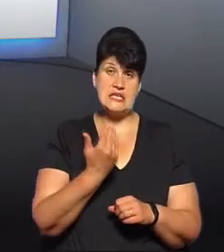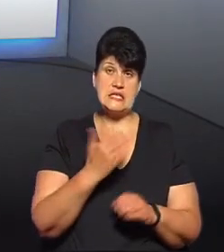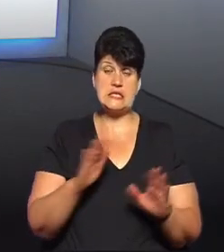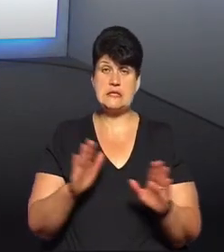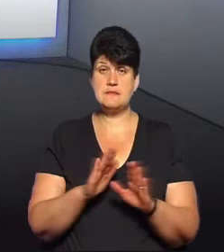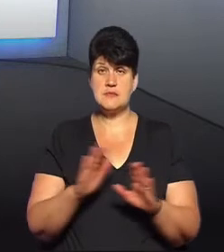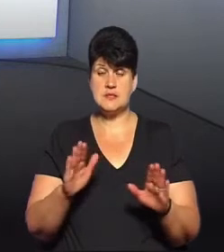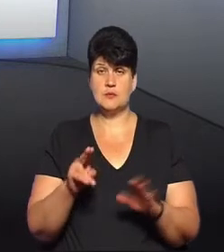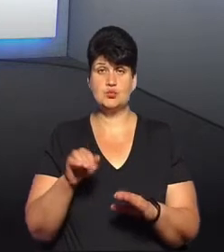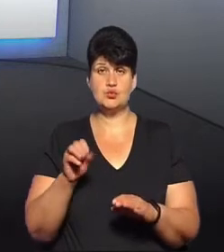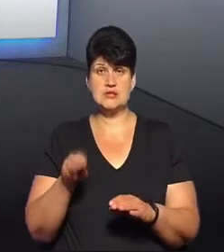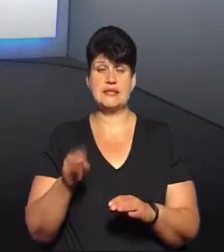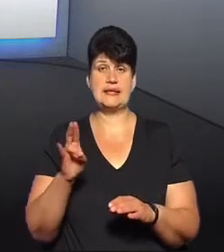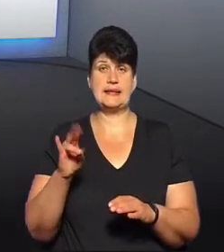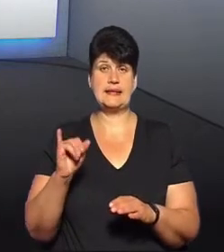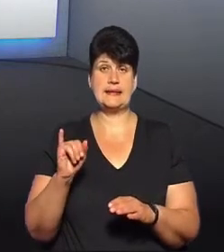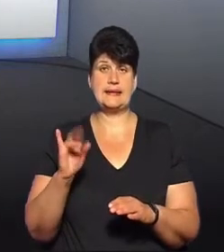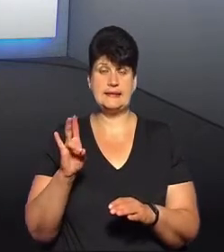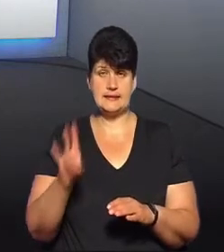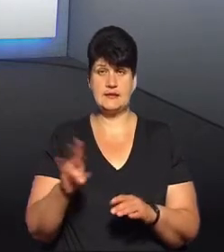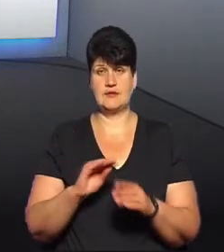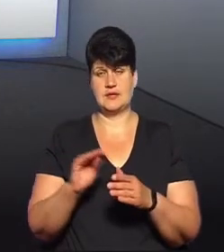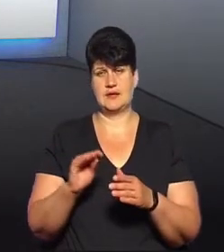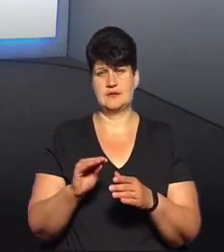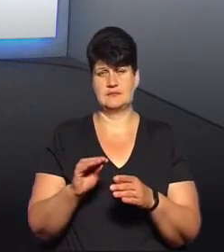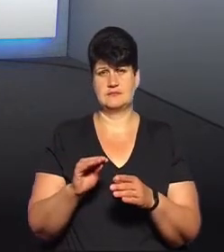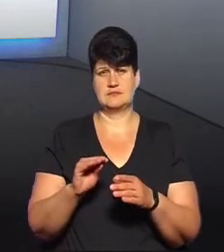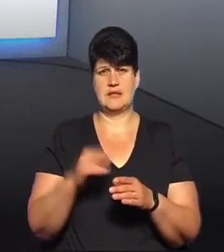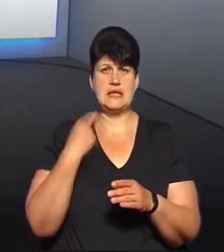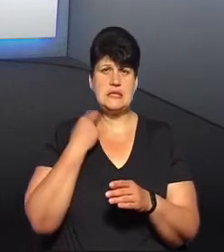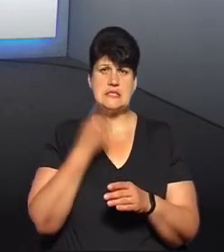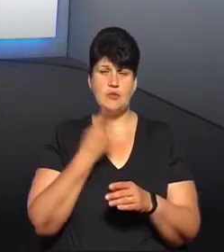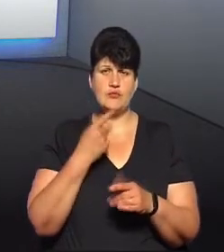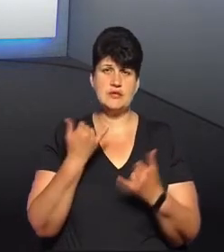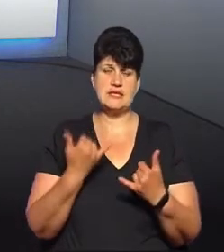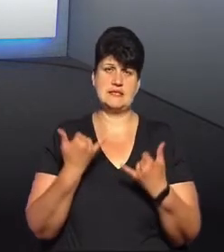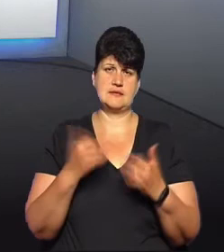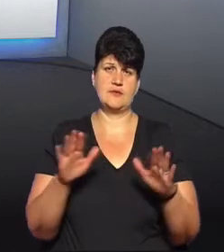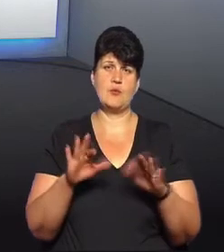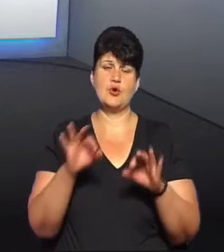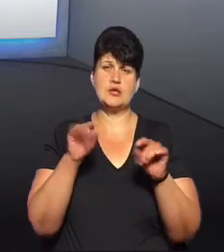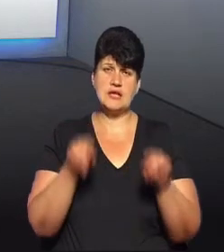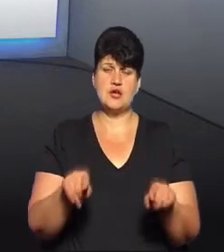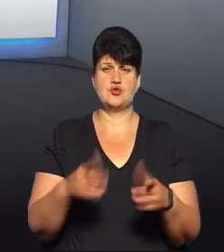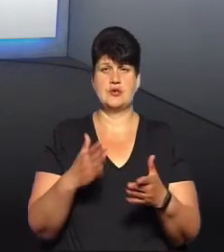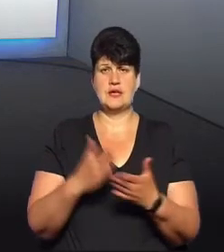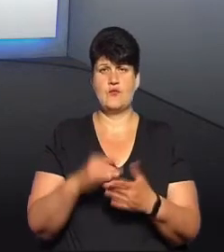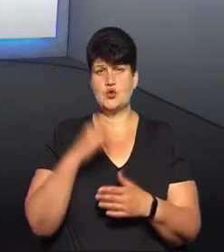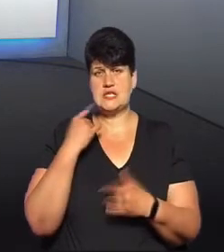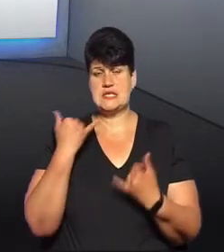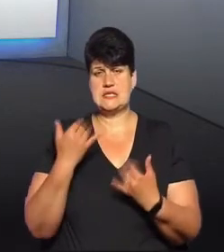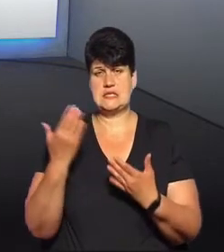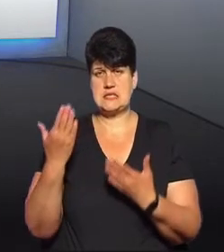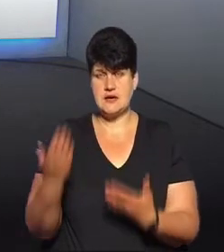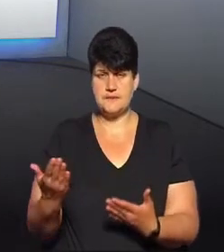англійською мовою, вона звучить, де вони просто розносять повністю те, що відбувається зараз в Росії в своїх треках. Те саме стосується гурту